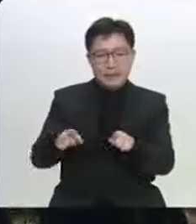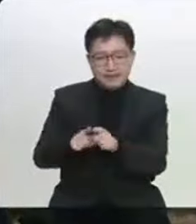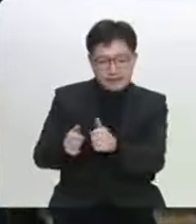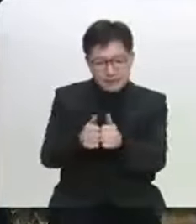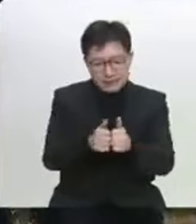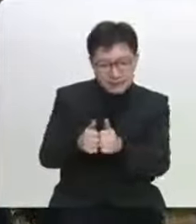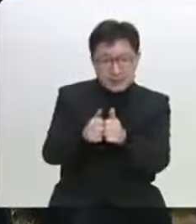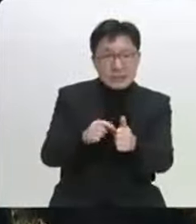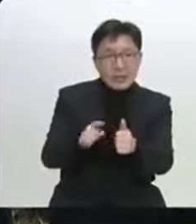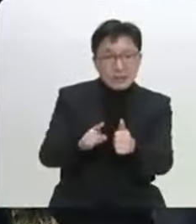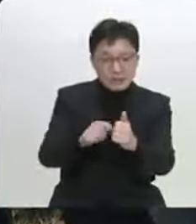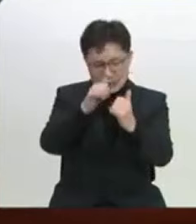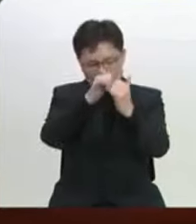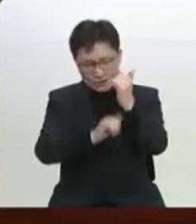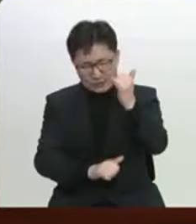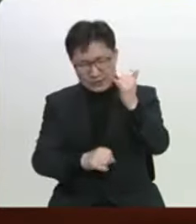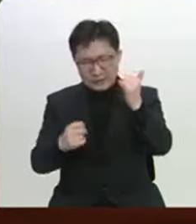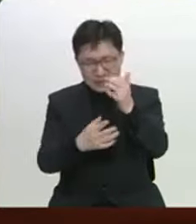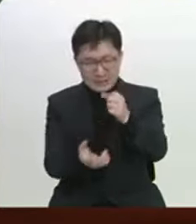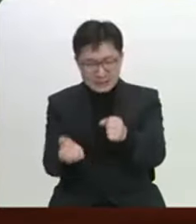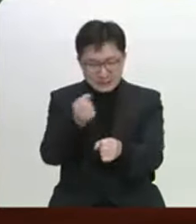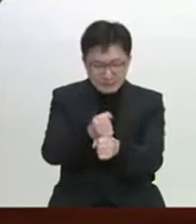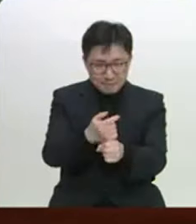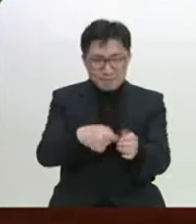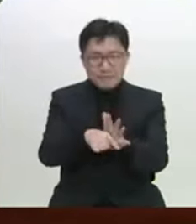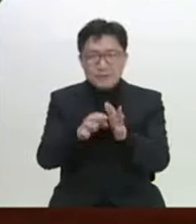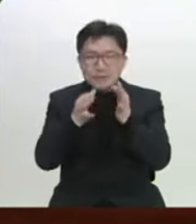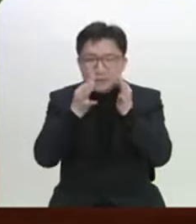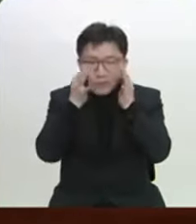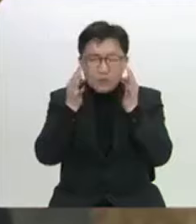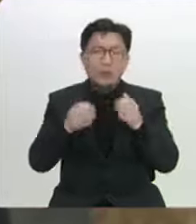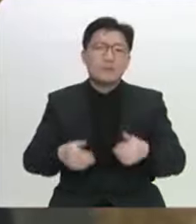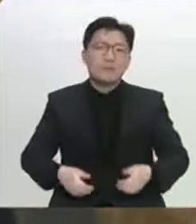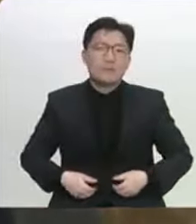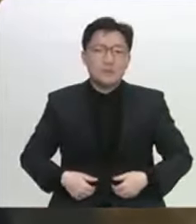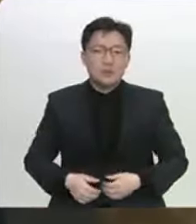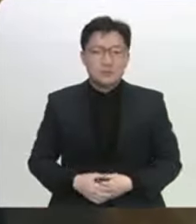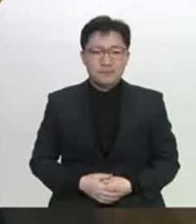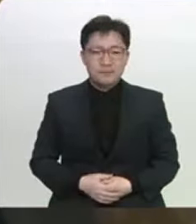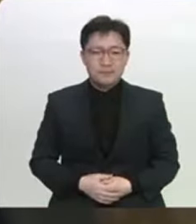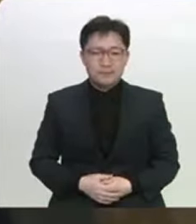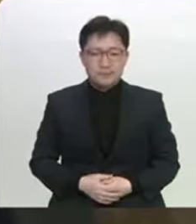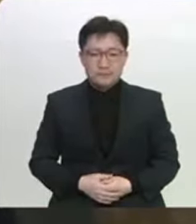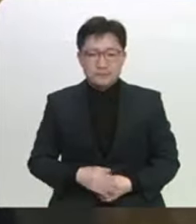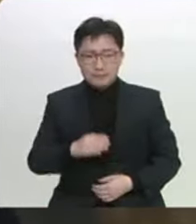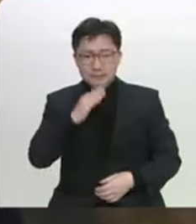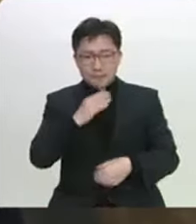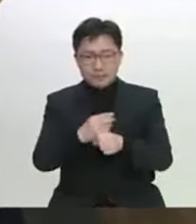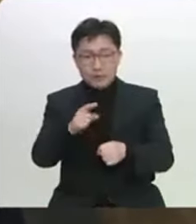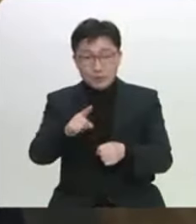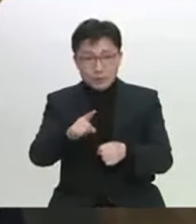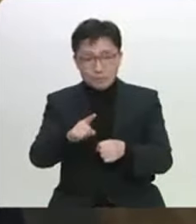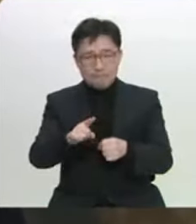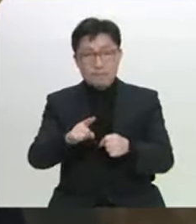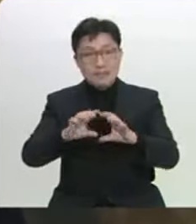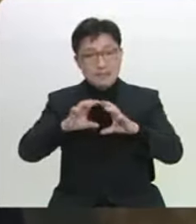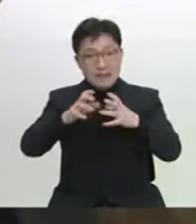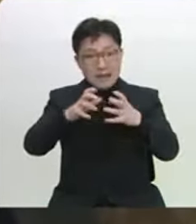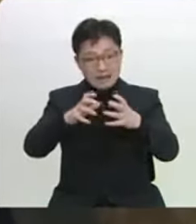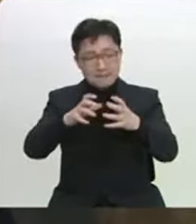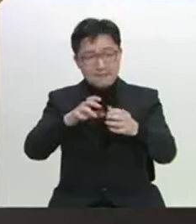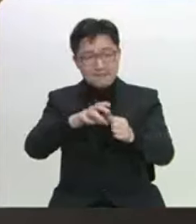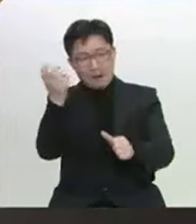복원하고 기억할 공간을 만들어가는 건 남은 과제입니다. 참아라. 독립운동하는 사람들도 있었지